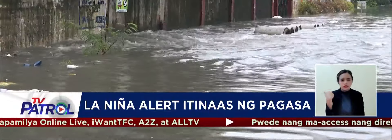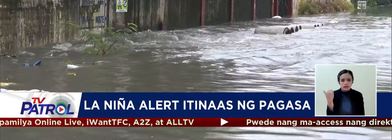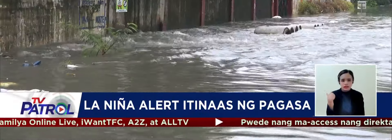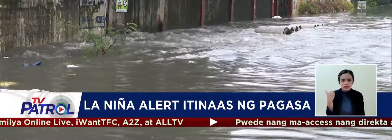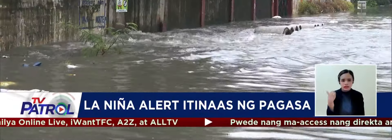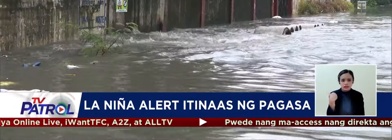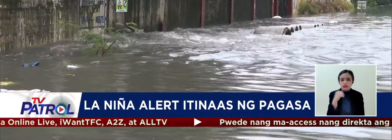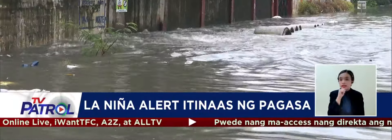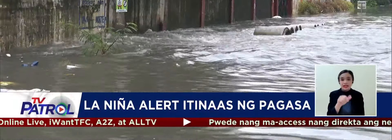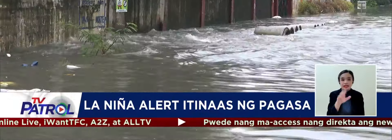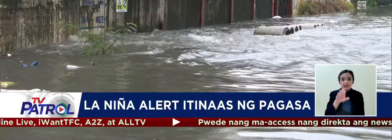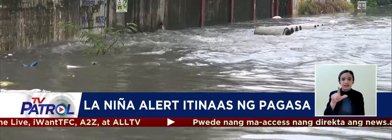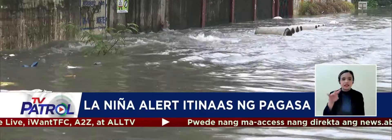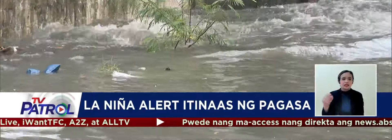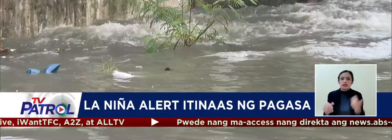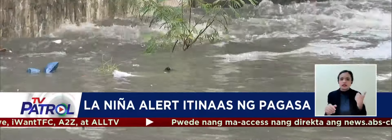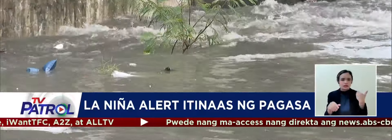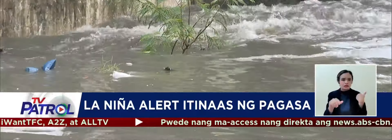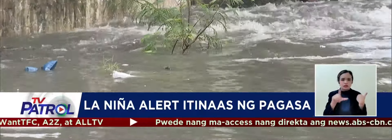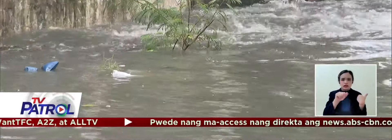Nino at hindi pa La Nina.